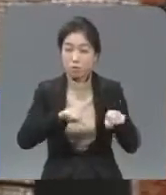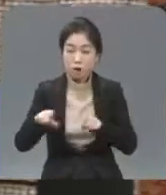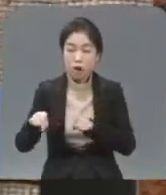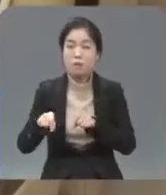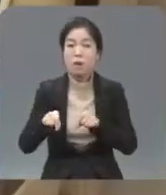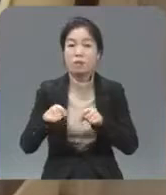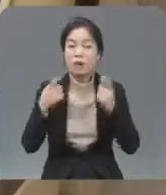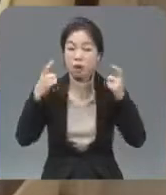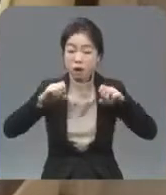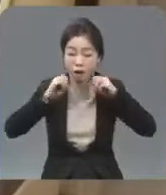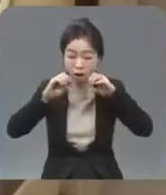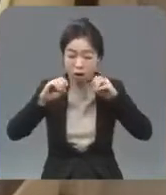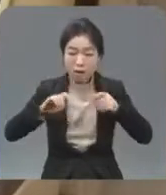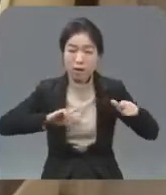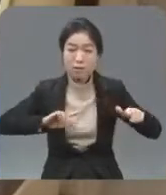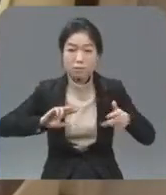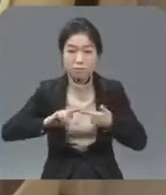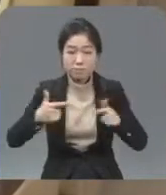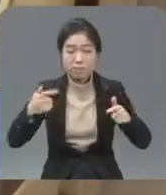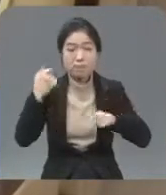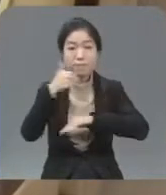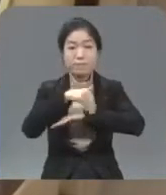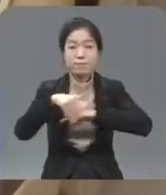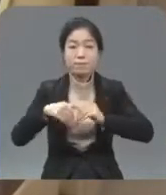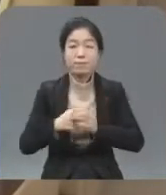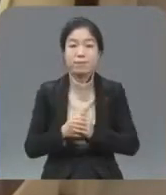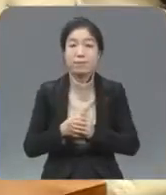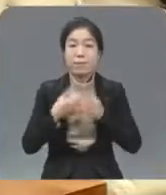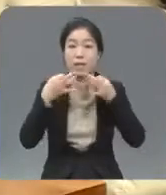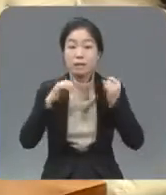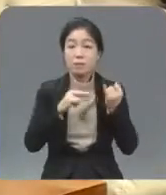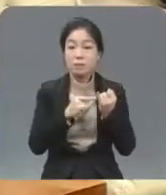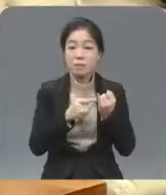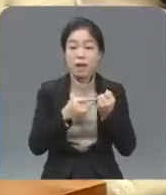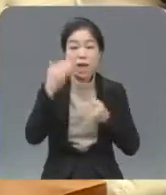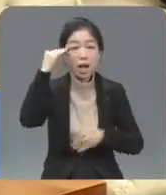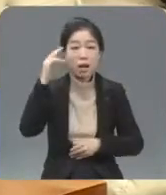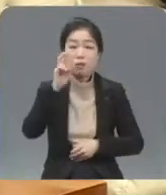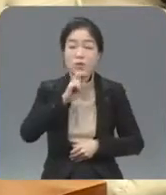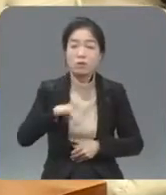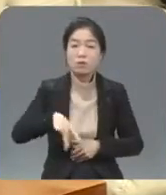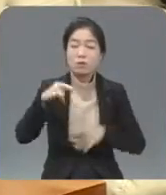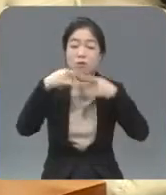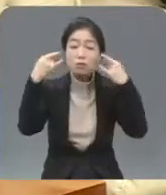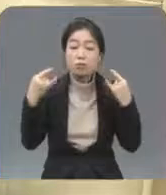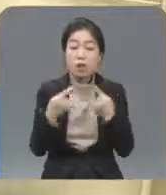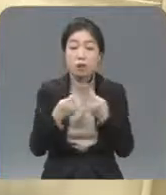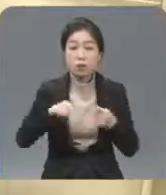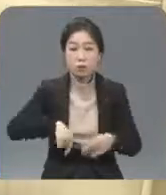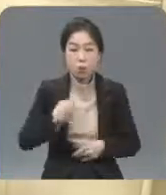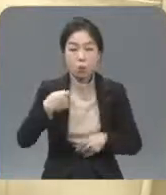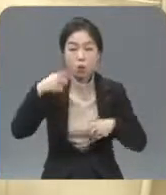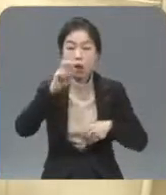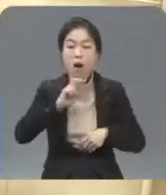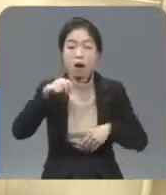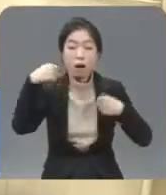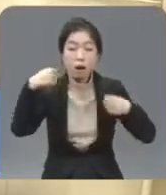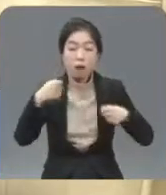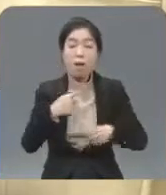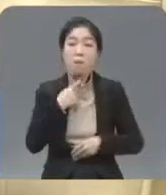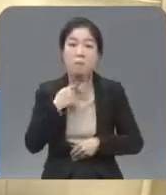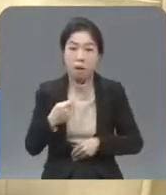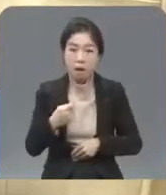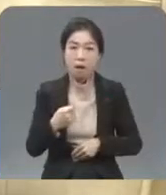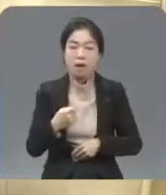전국에 알리는 다양한 활동을 펼칠 예정입니다. 김현재 씨는 한국 가수 최초로 프랑스에서 단독 콘서트를 연 원조 한류